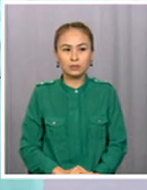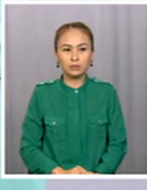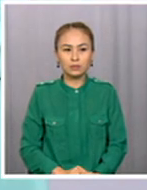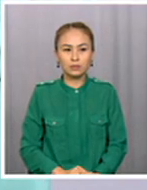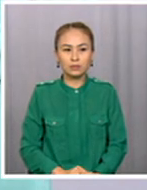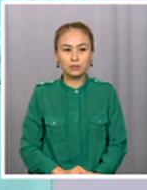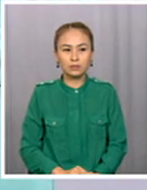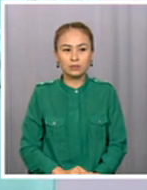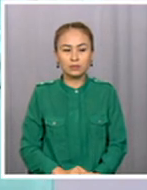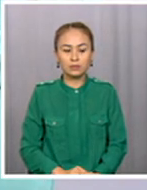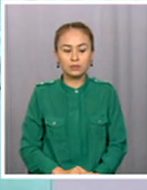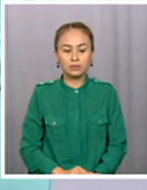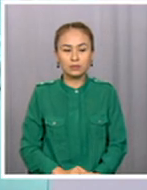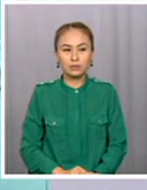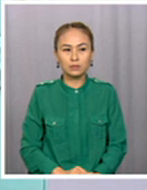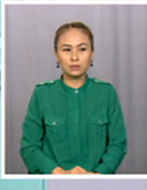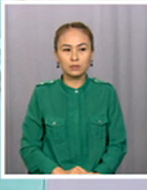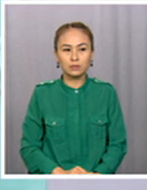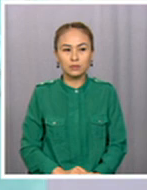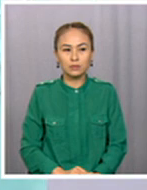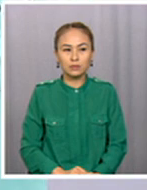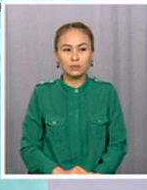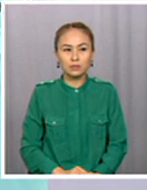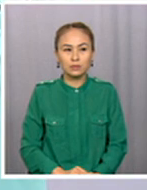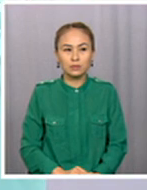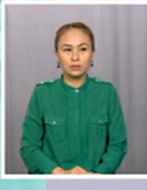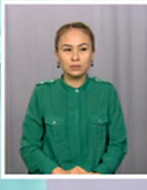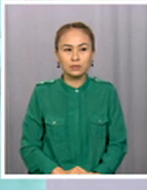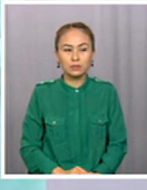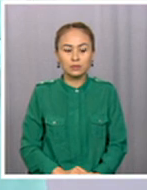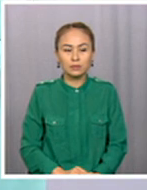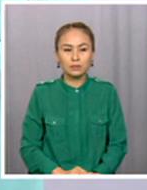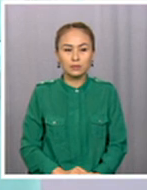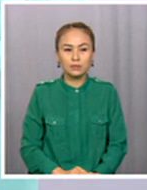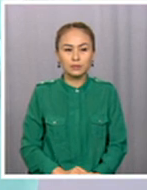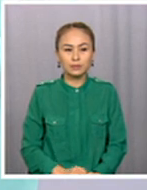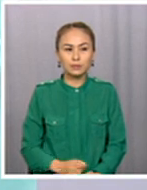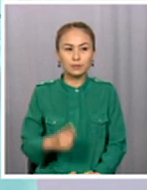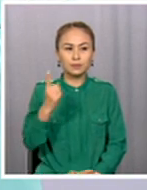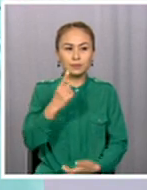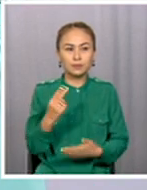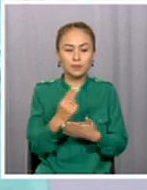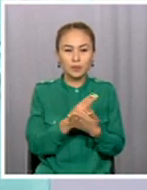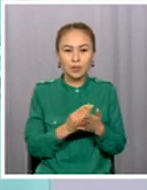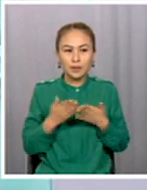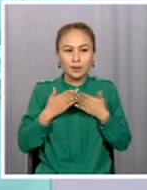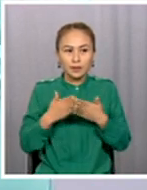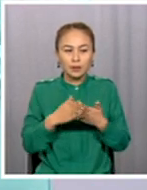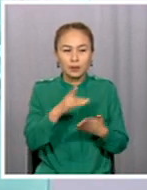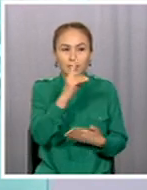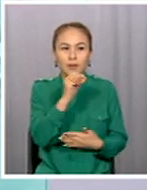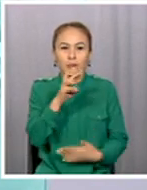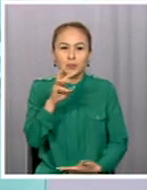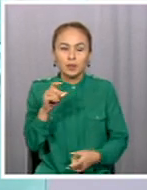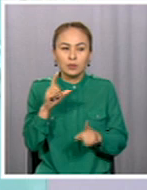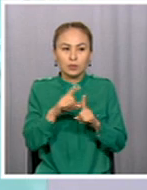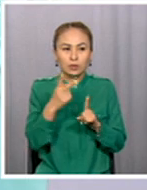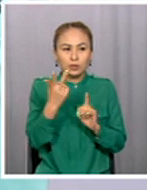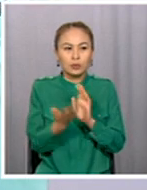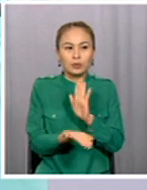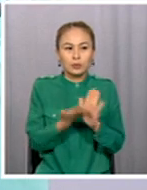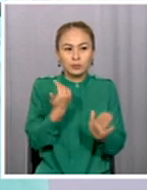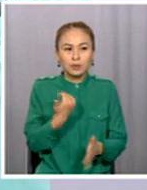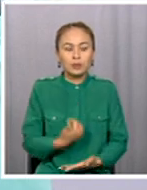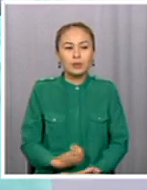бірге шешейік. Суреттерге назар аударыңыздар. Бірінші суретте кеме. Кеме сөзінің соңынан үш әріпті